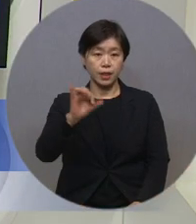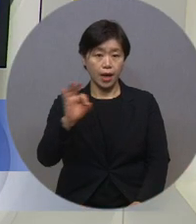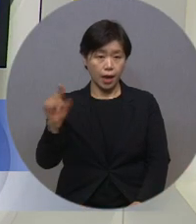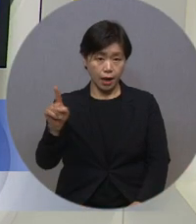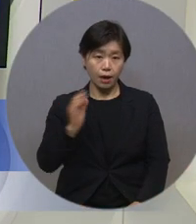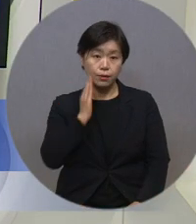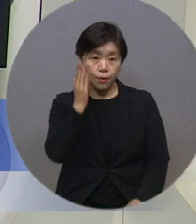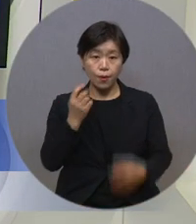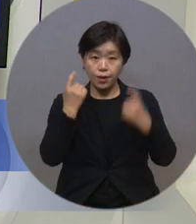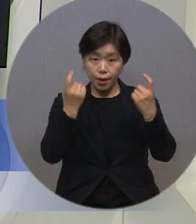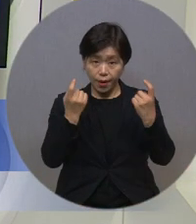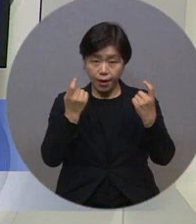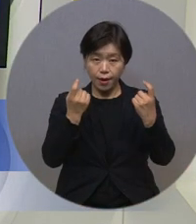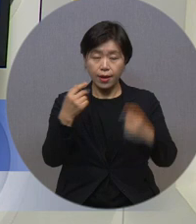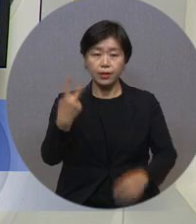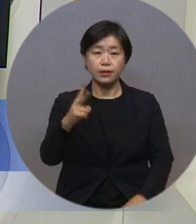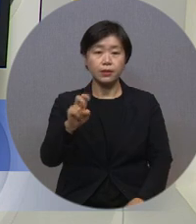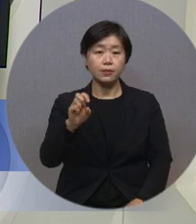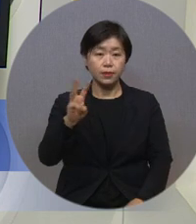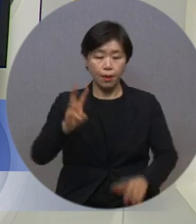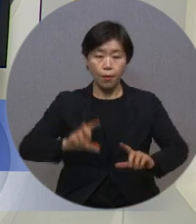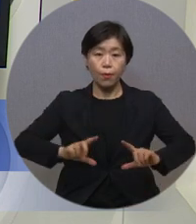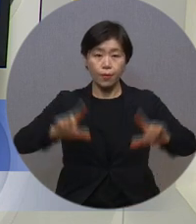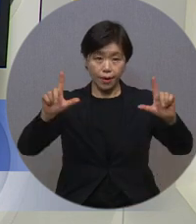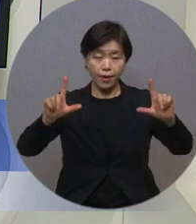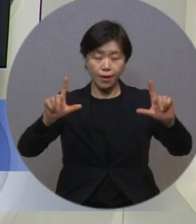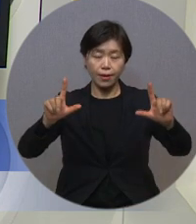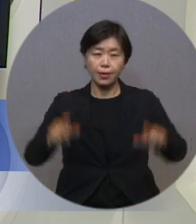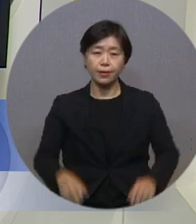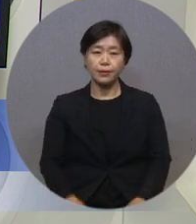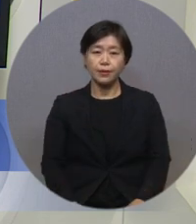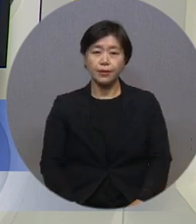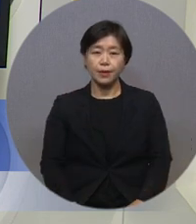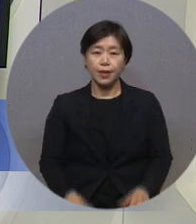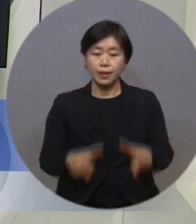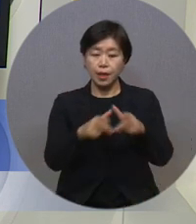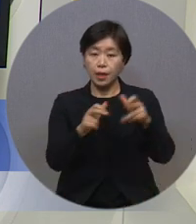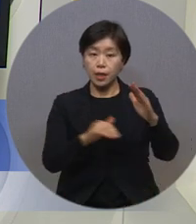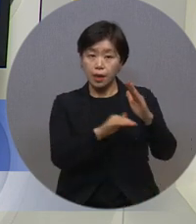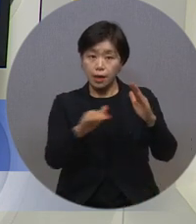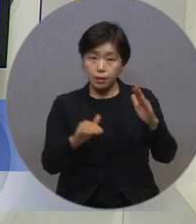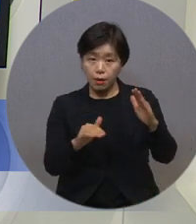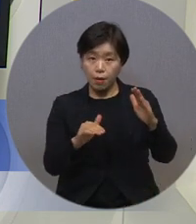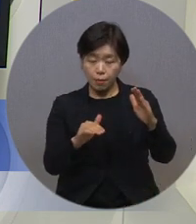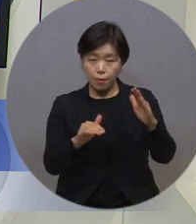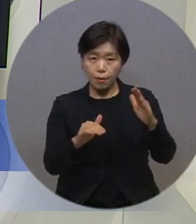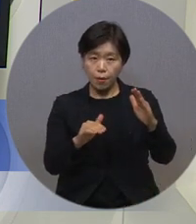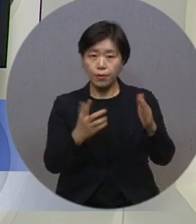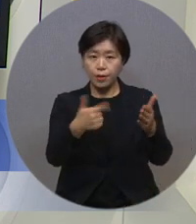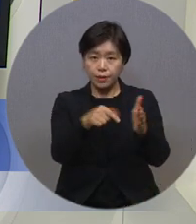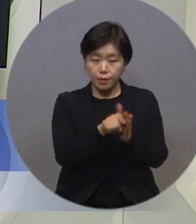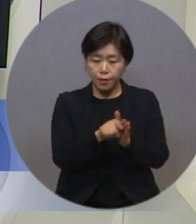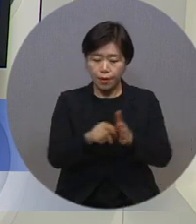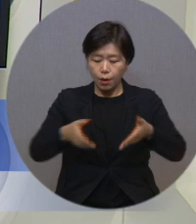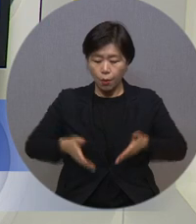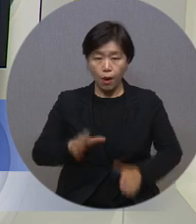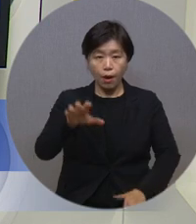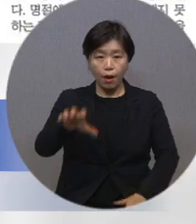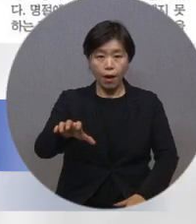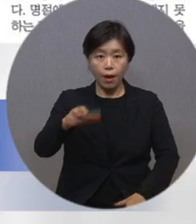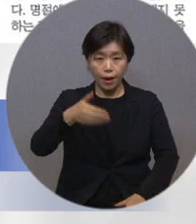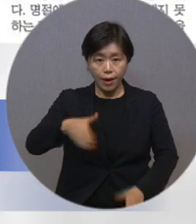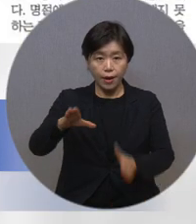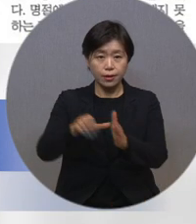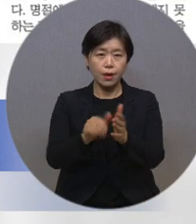기아 초록 여행이 2023 계묘년 설 연휴를 맞아이 장애인 가정을 대상으로 귀성여행 이벤트를 시작합니다